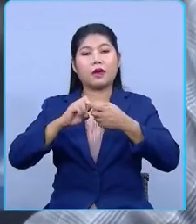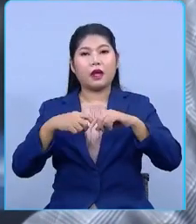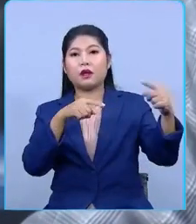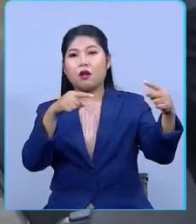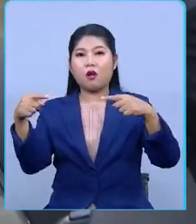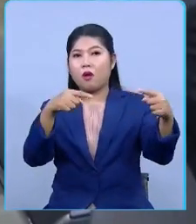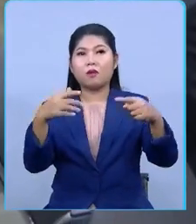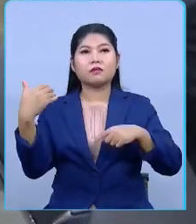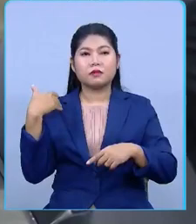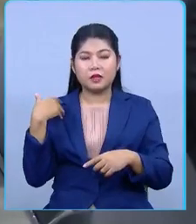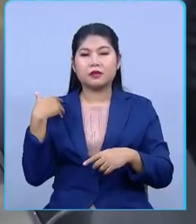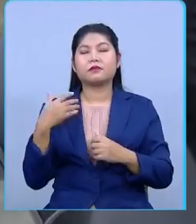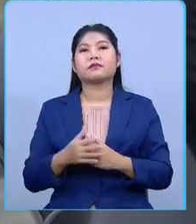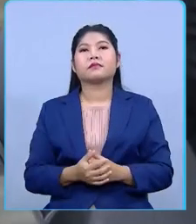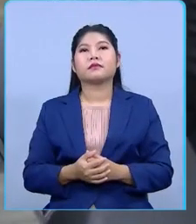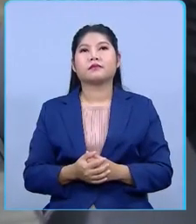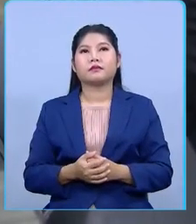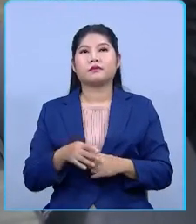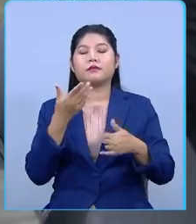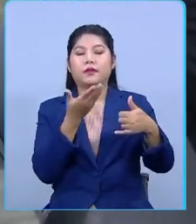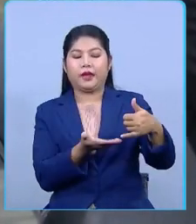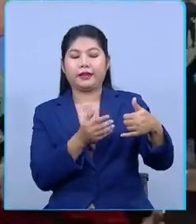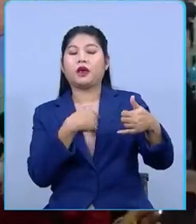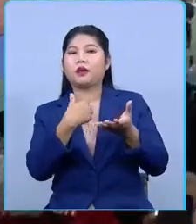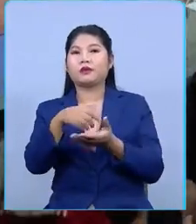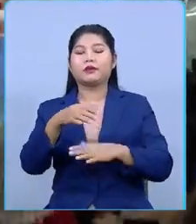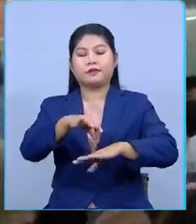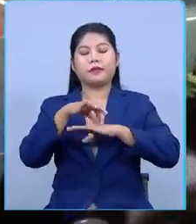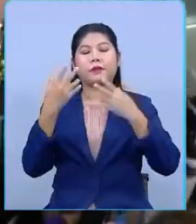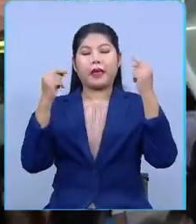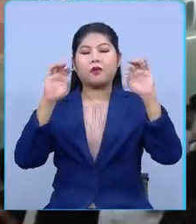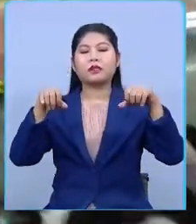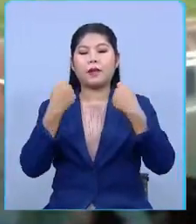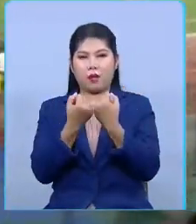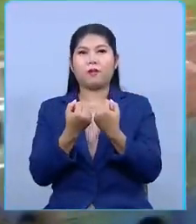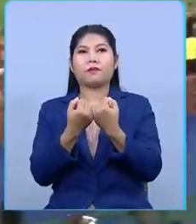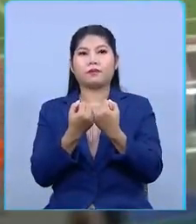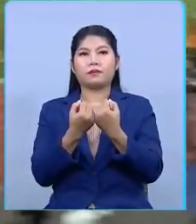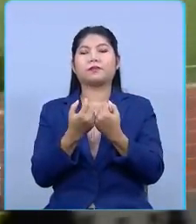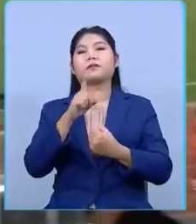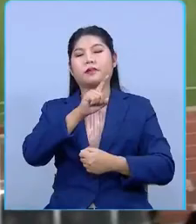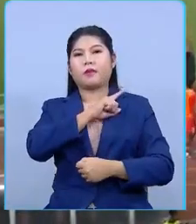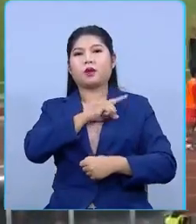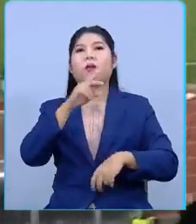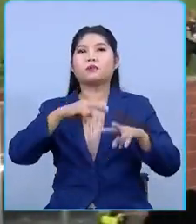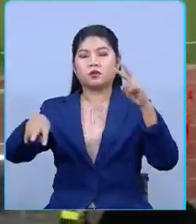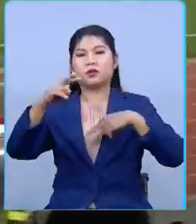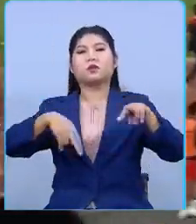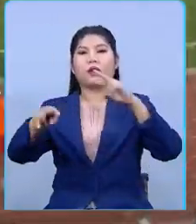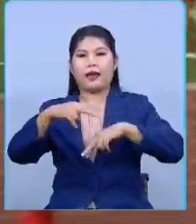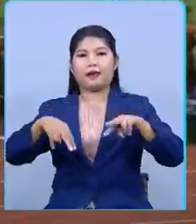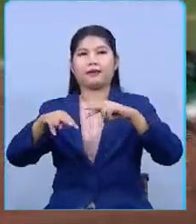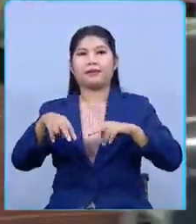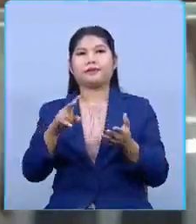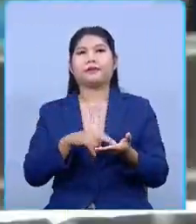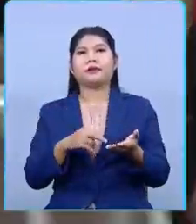คะซึ่งทางด้านของพลตำรวจเอกสมยศนะคะท่านบอกว่าในฐานะนายกสมาคมซึ่งเป็นหน่วยงานภายใต้การกำกับดูแลและจดทะเบียนกับ